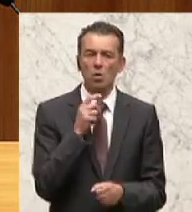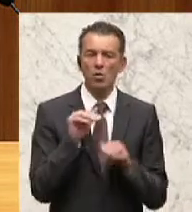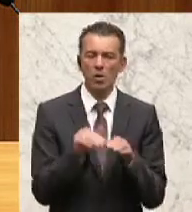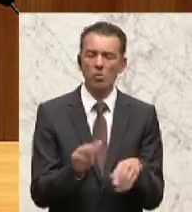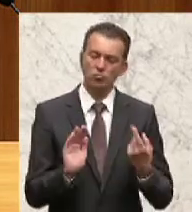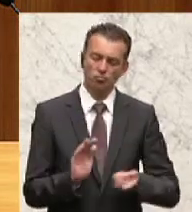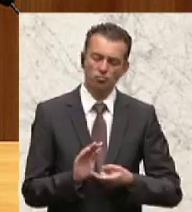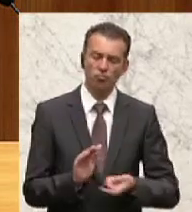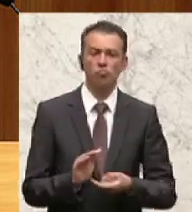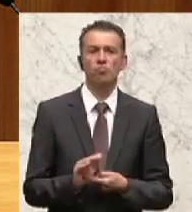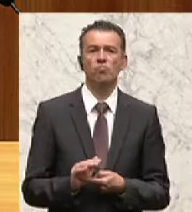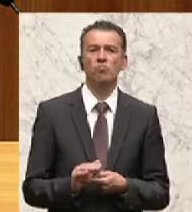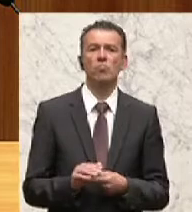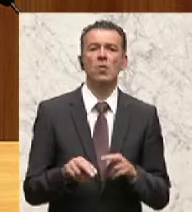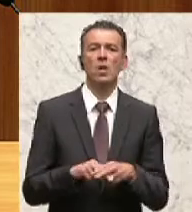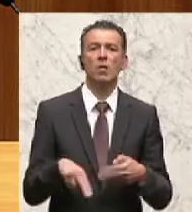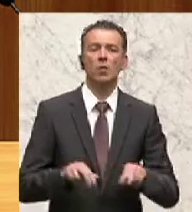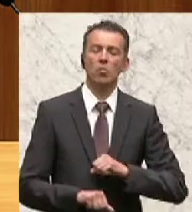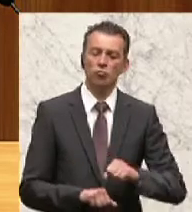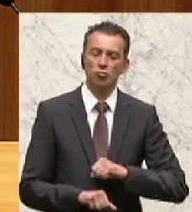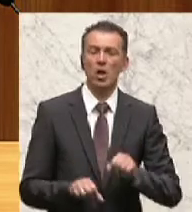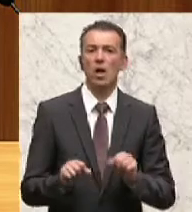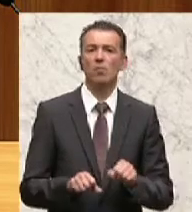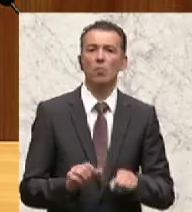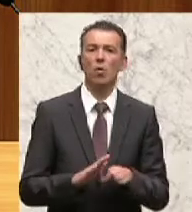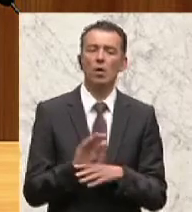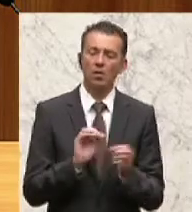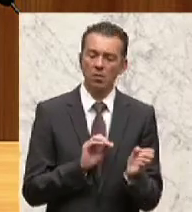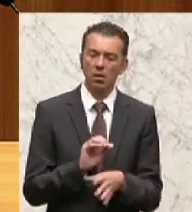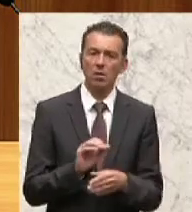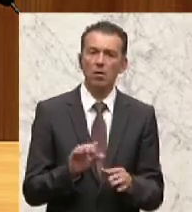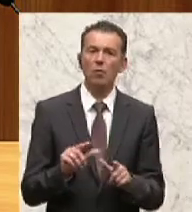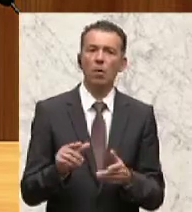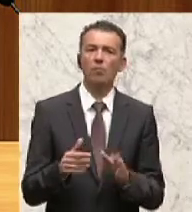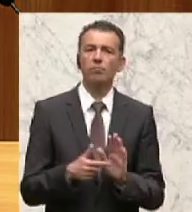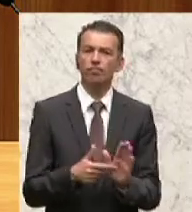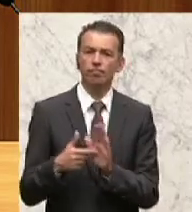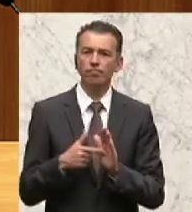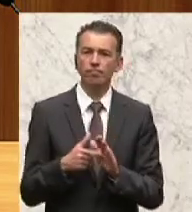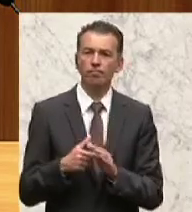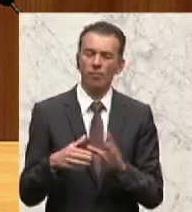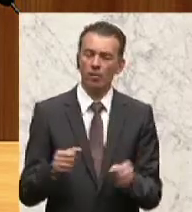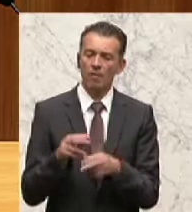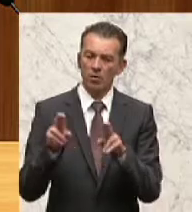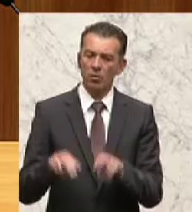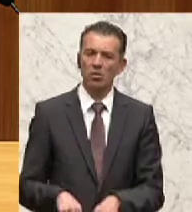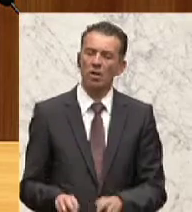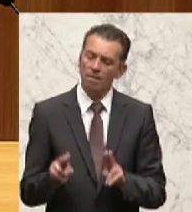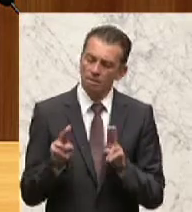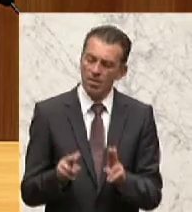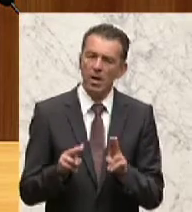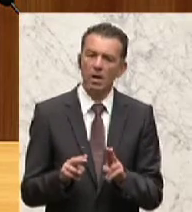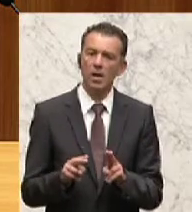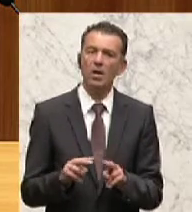aufgefordert, dem Nationalrat schnellstmöglich einen Gesetzesentwurf vorzulegen, welcher verfassungsrechtlich eine tatsächliche Abschaffung